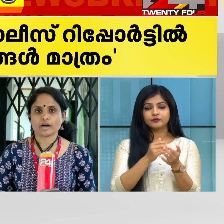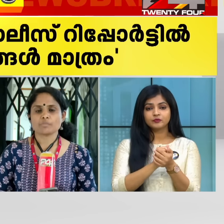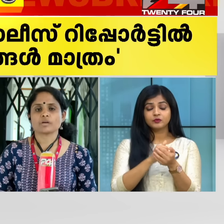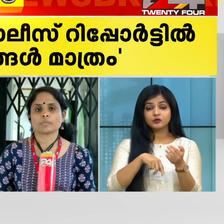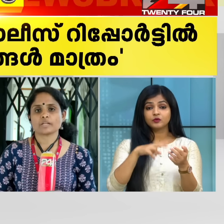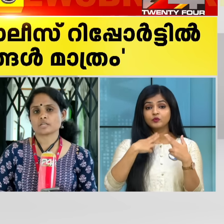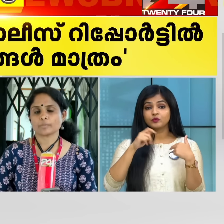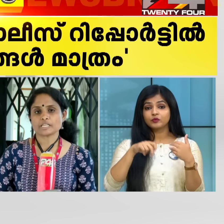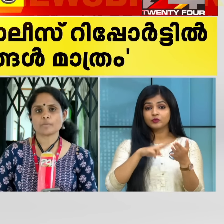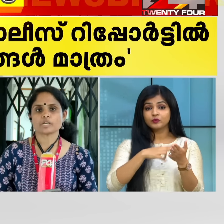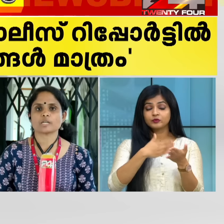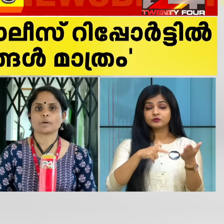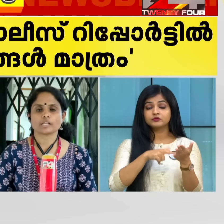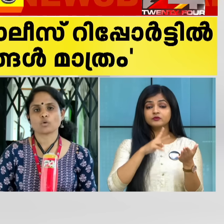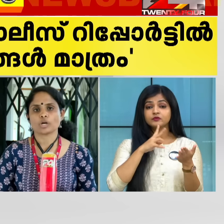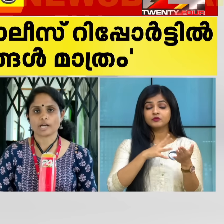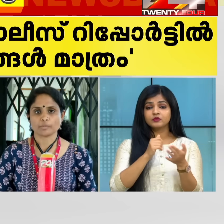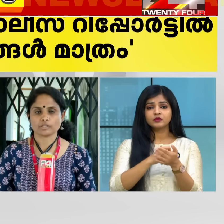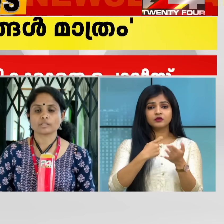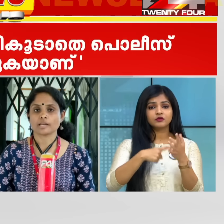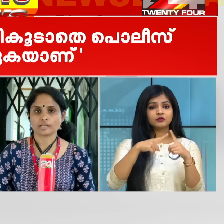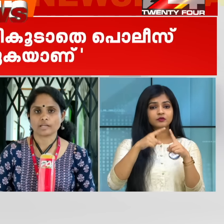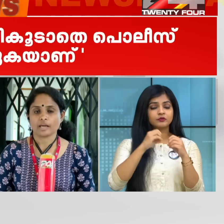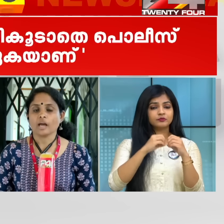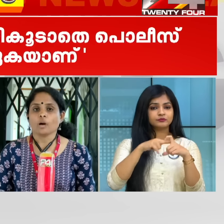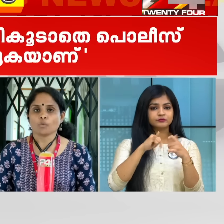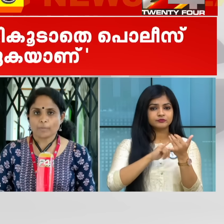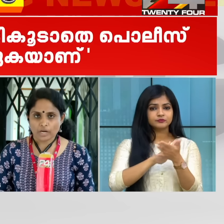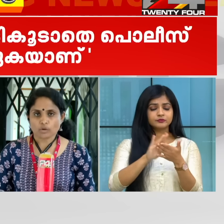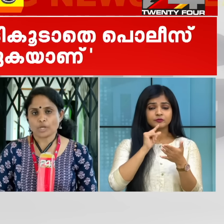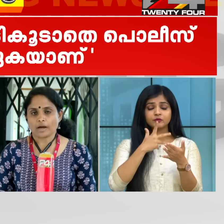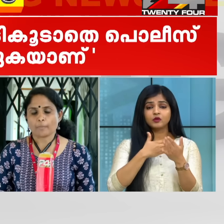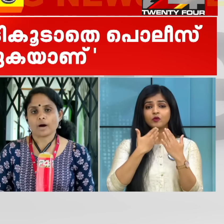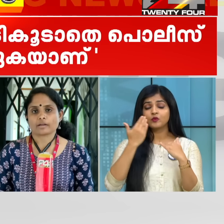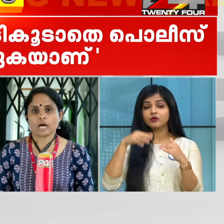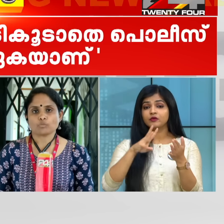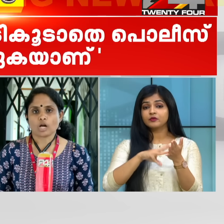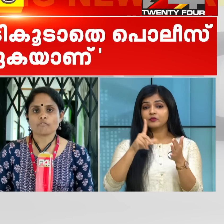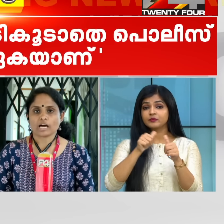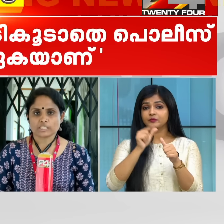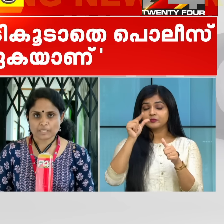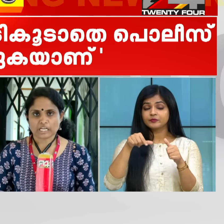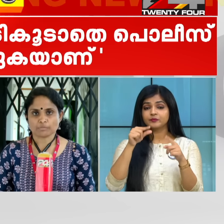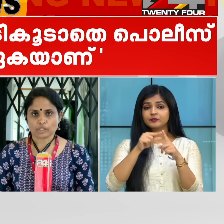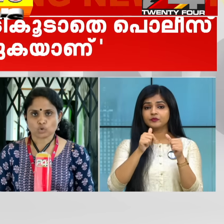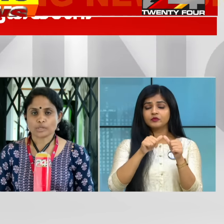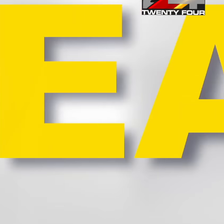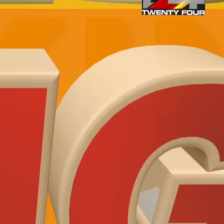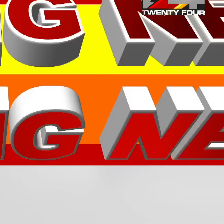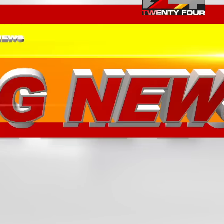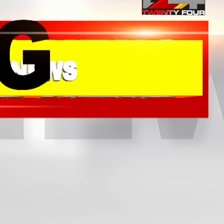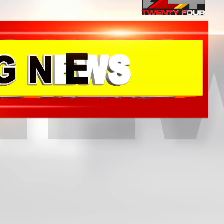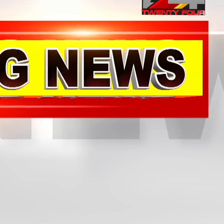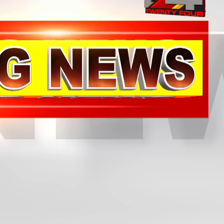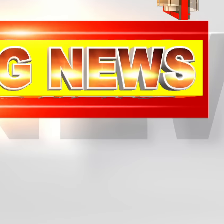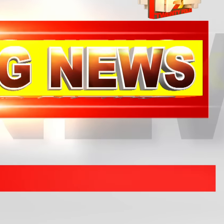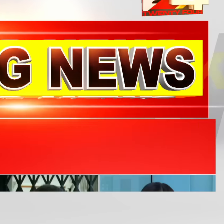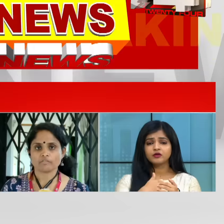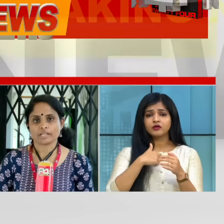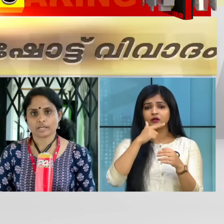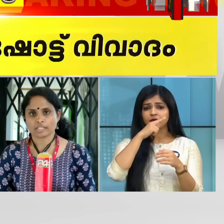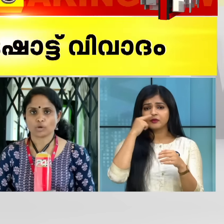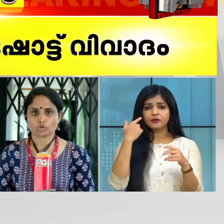കാര്യം, റുബേഷ് രാമകൃഷ്ണൻ പറഞ്ഞ ഒരു കാര്യം എന്നത് തനിക്കെതിരെ മുൻ MLA കൂടിയായ പാറക്കൽ അബ്ദുള്ള വ്യാജ പ്രചാരണം നടത്തുന്നു. ഇത് തനിക്ക് വലിയ രീതിയിലൊരു